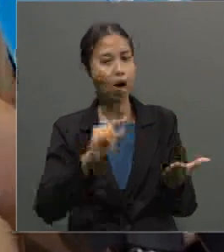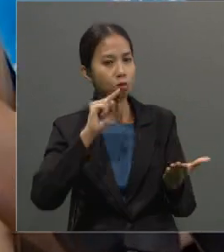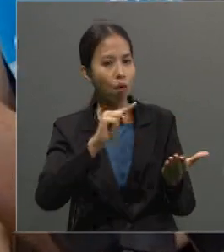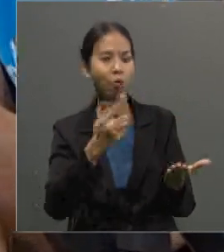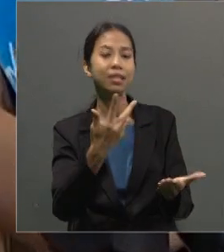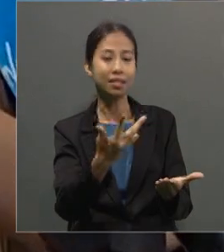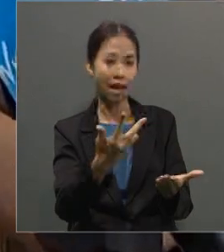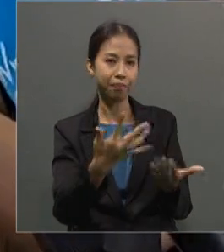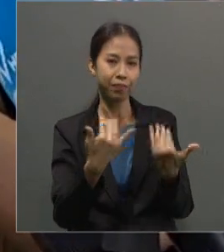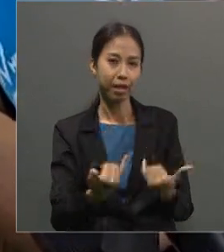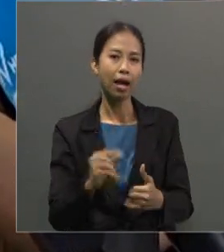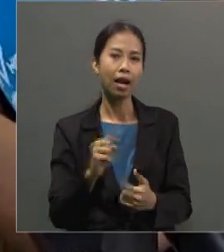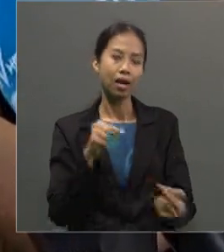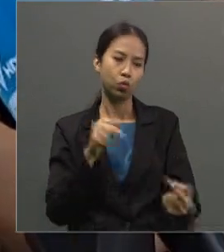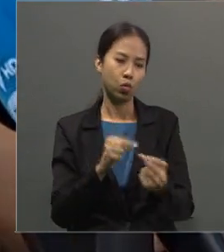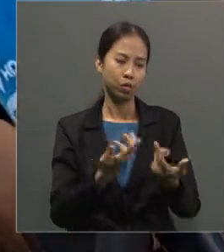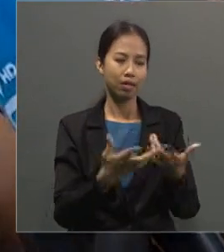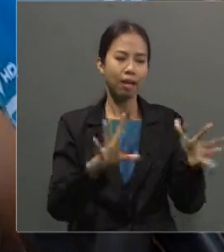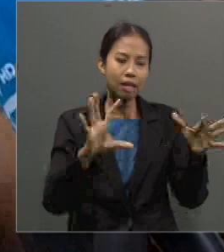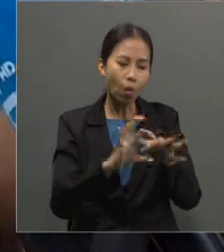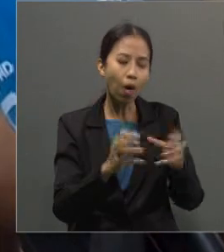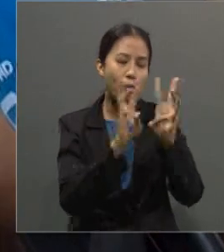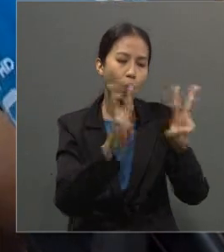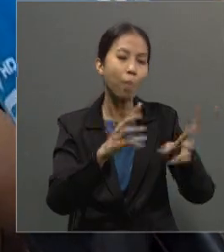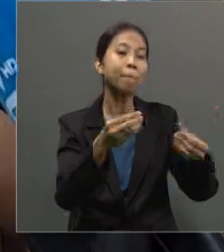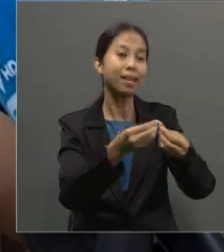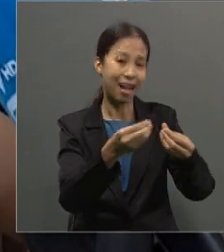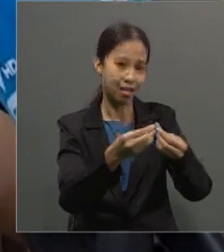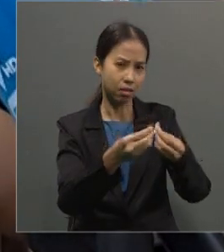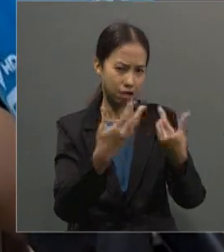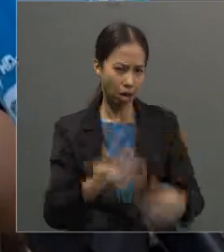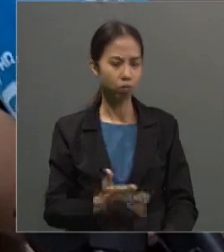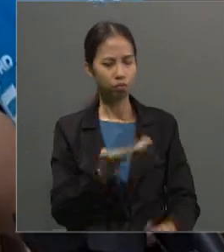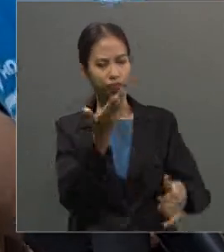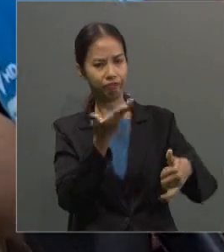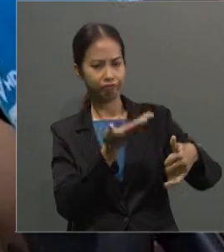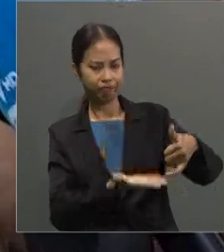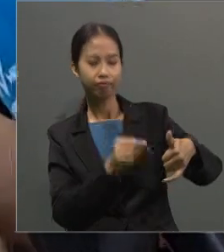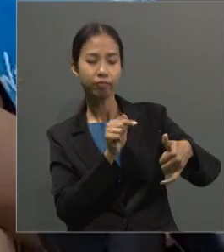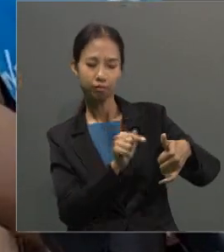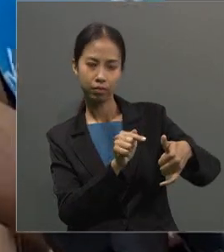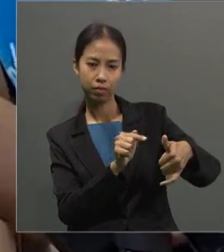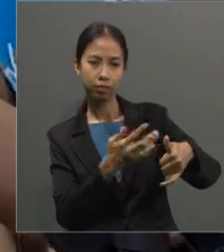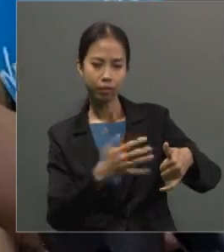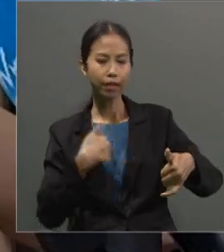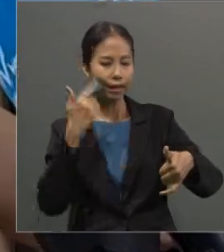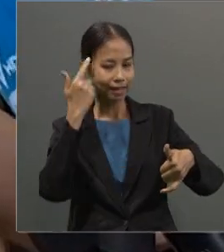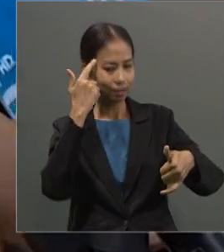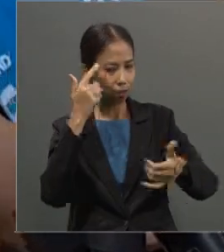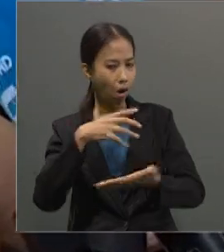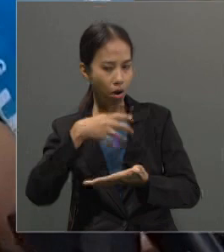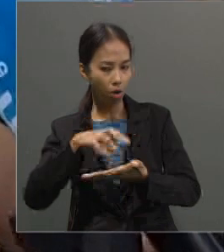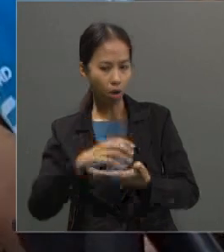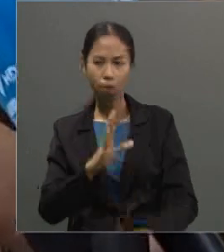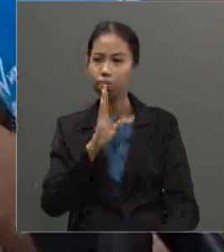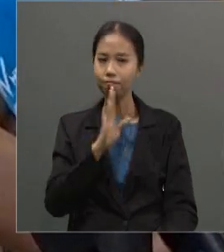8นายลูกน้องบิ๊กโจ๊กไปเกี่ยวพันกับเว็บพนันนั้นเห็นว่าทางณัฐวุฒิเนี่ยนะคะ10ตำรวจเอกณัฐวุฒิเนี่ยน่าจะให้ปากคำตามข้อเท็จจริง